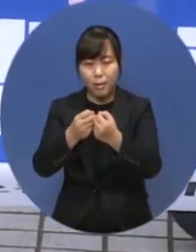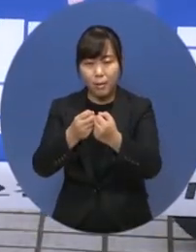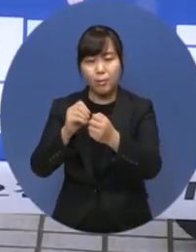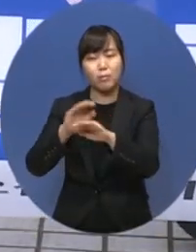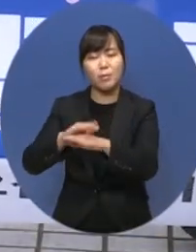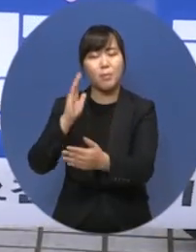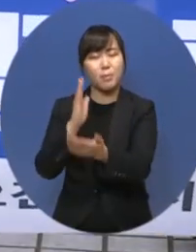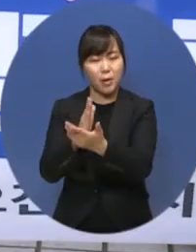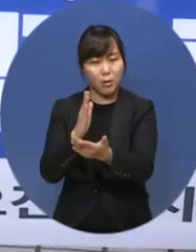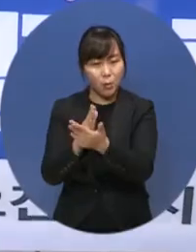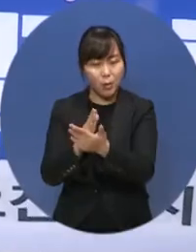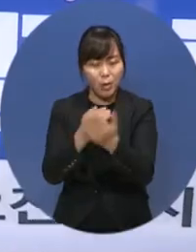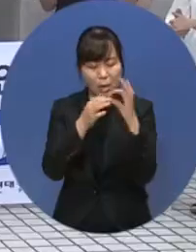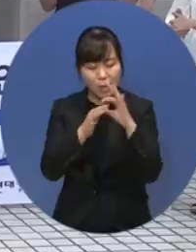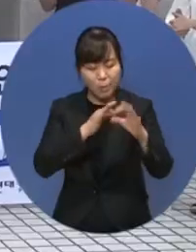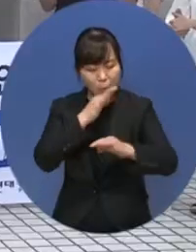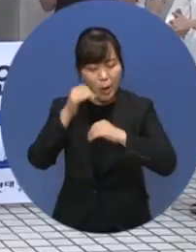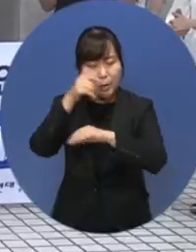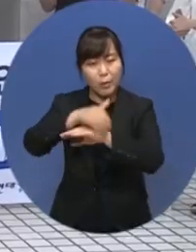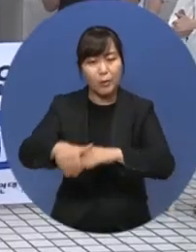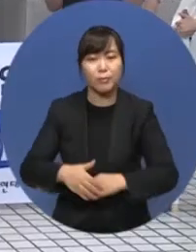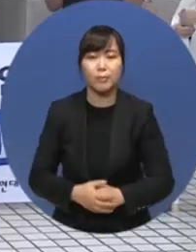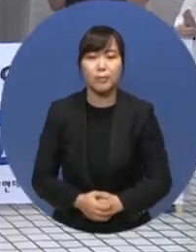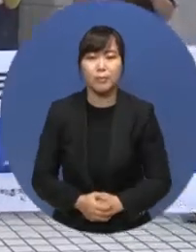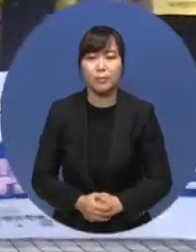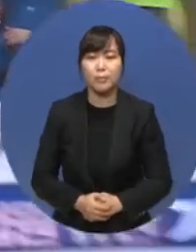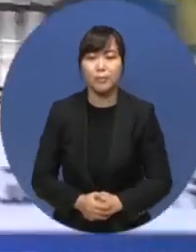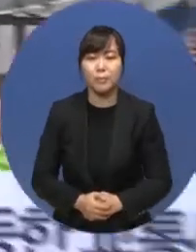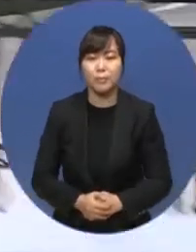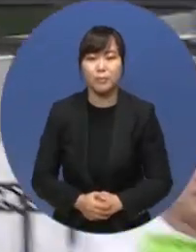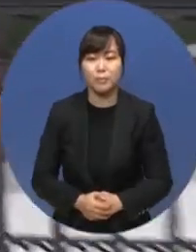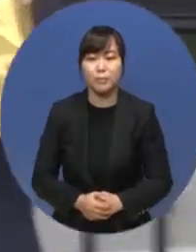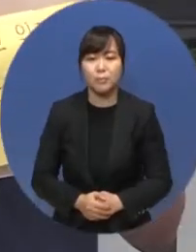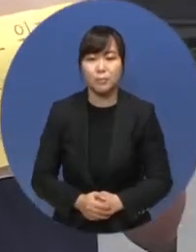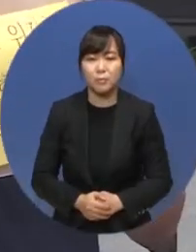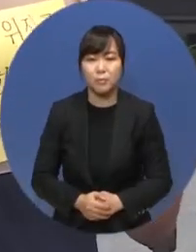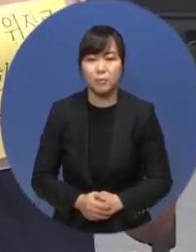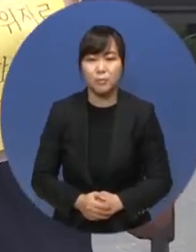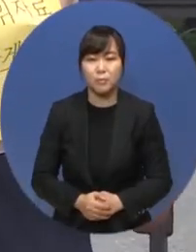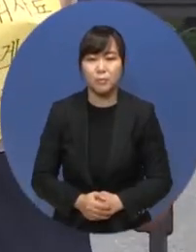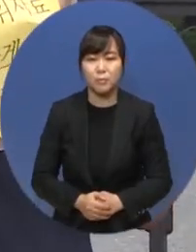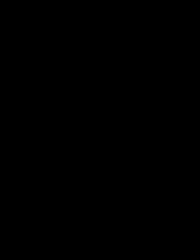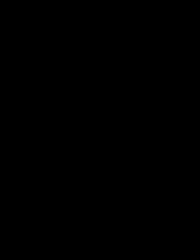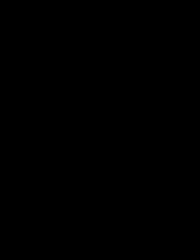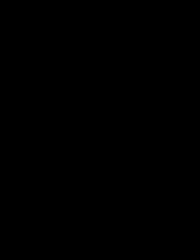지속적인 목소리를 낼 예정입니다. 복지TV 뉴스 박성용입니다.